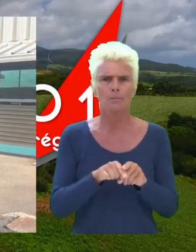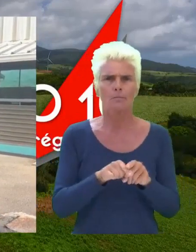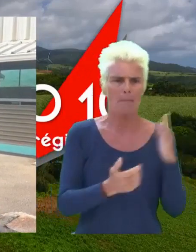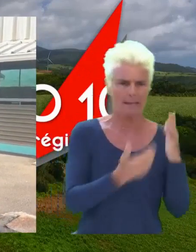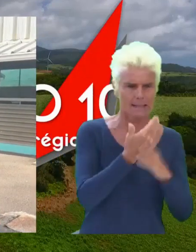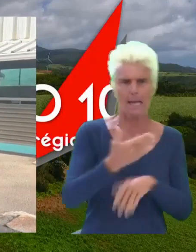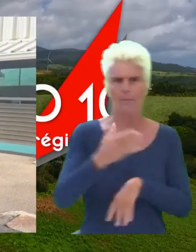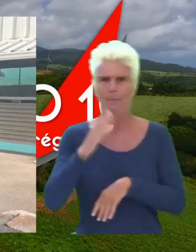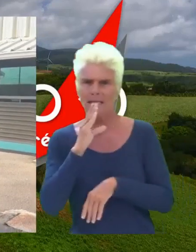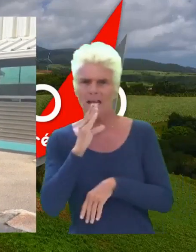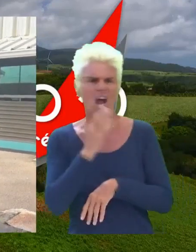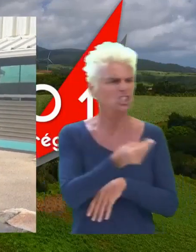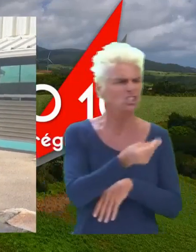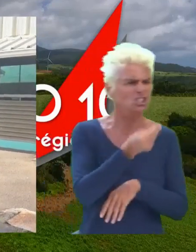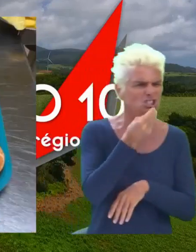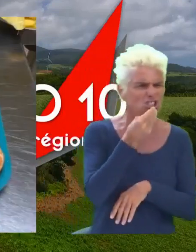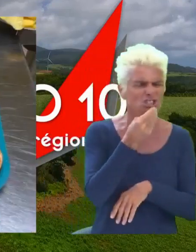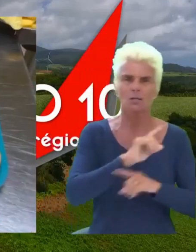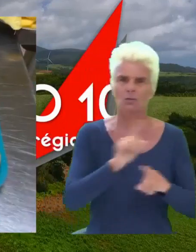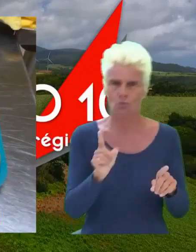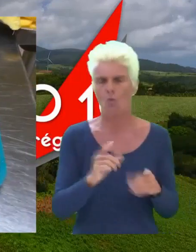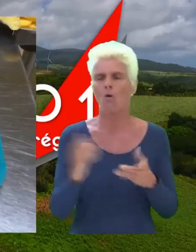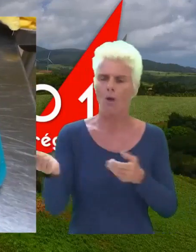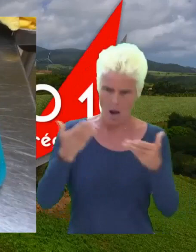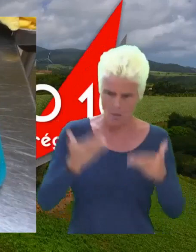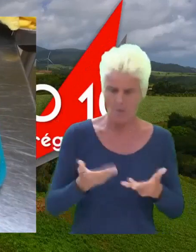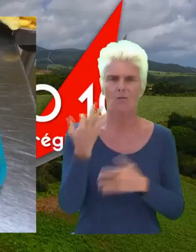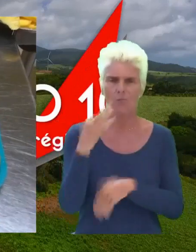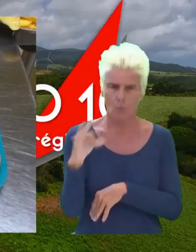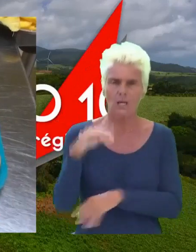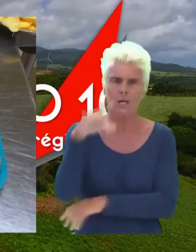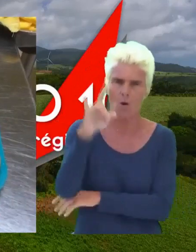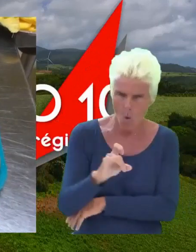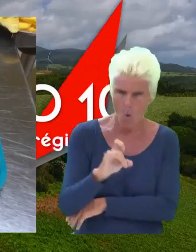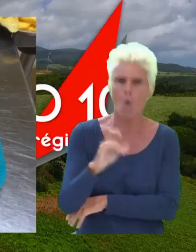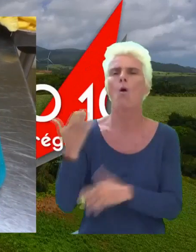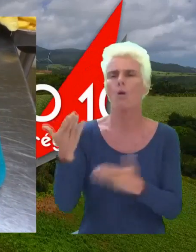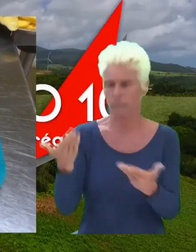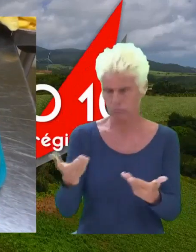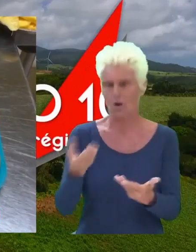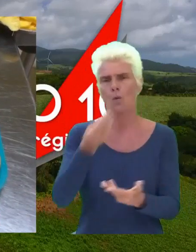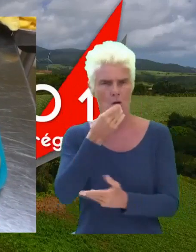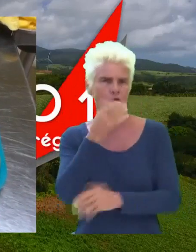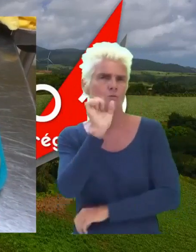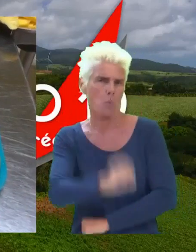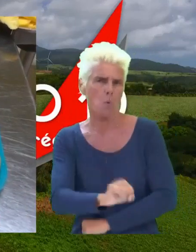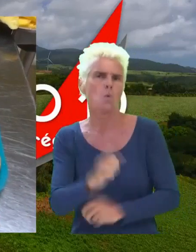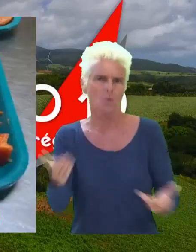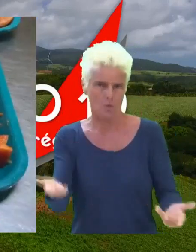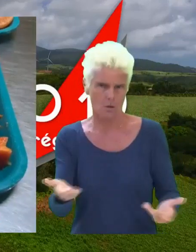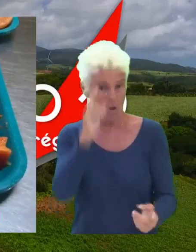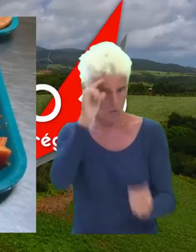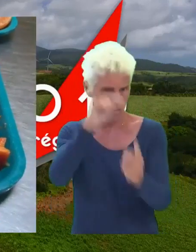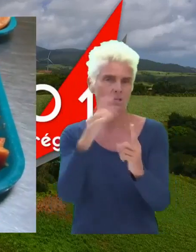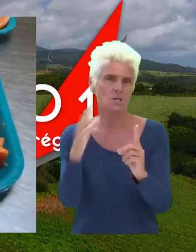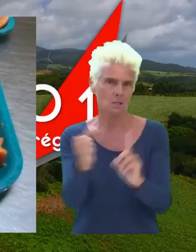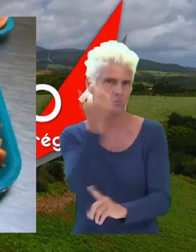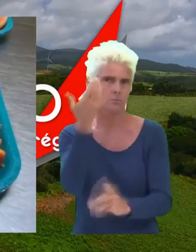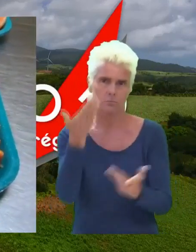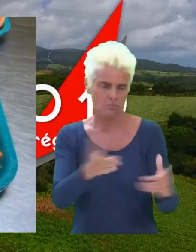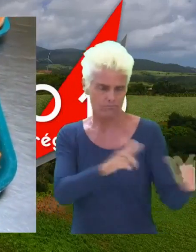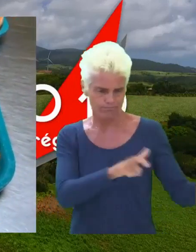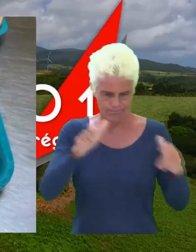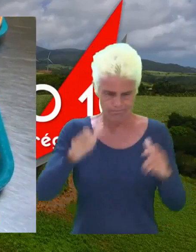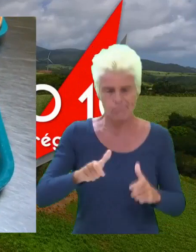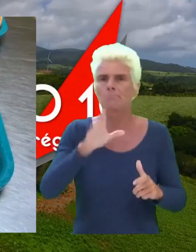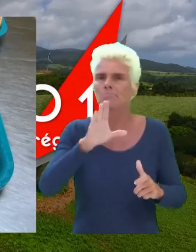donc c'est vrai qu'il demande aux enfants de ramener des fruits de ramener de l'eau des des fruits et donc c'est vrai que cette année l'objectif aussi de la cantine scolaire